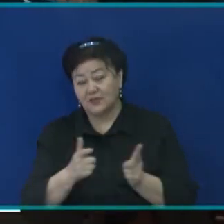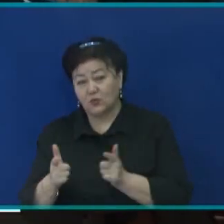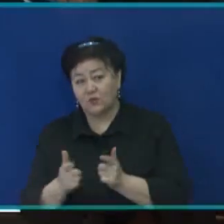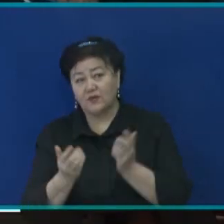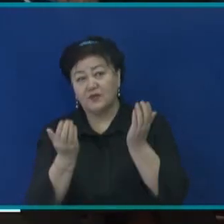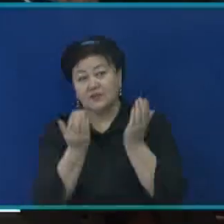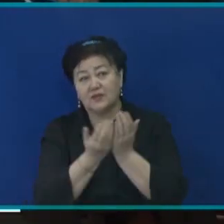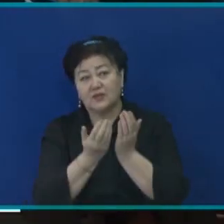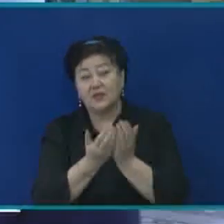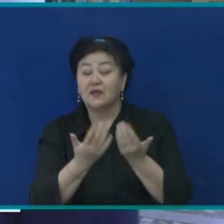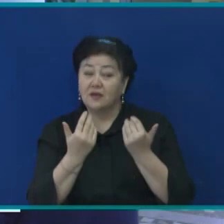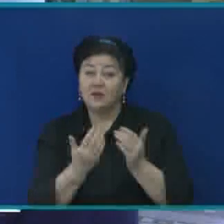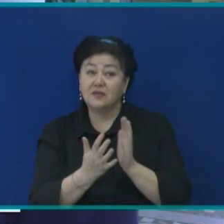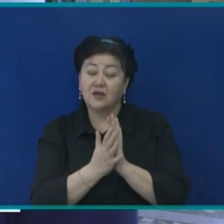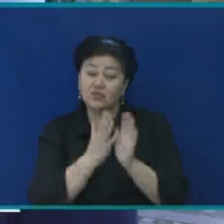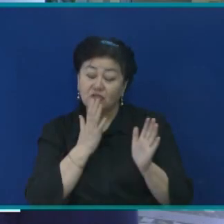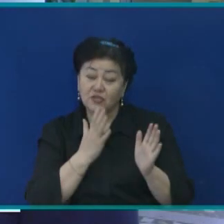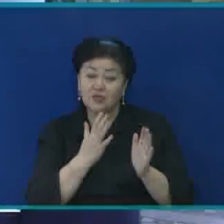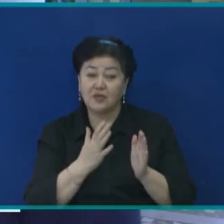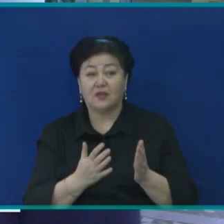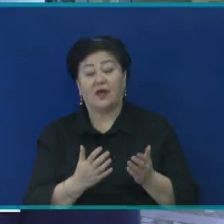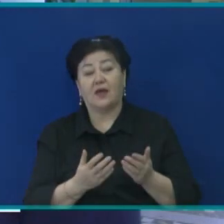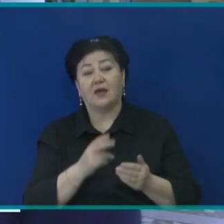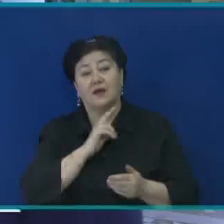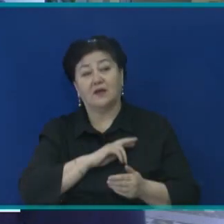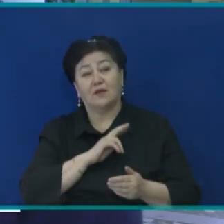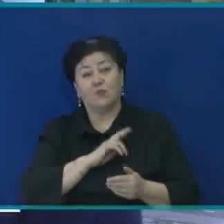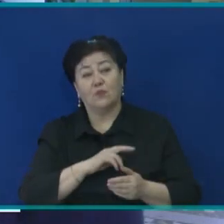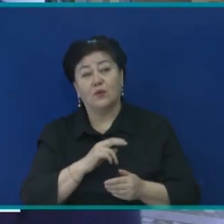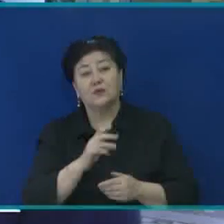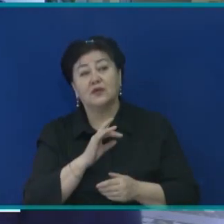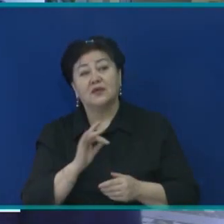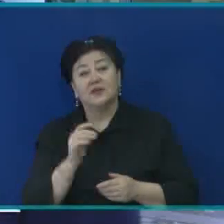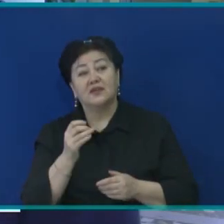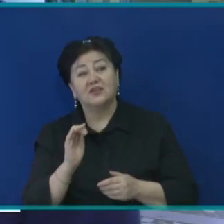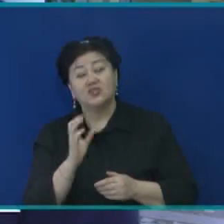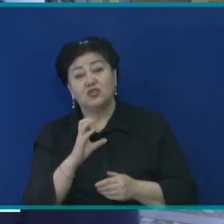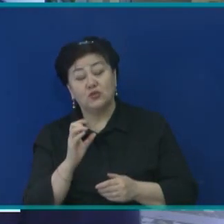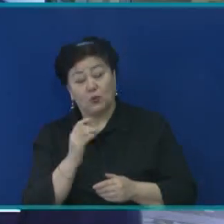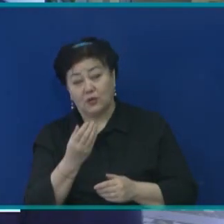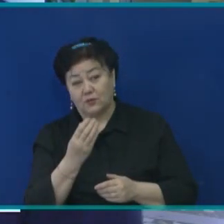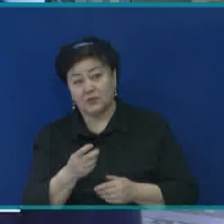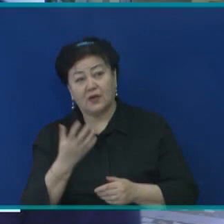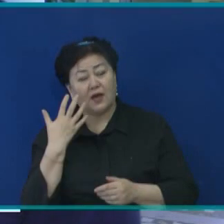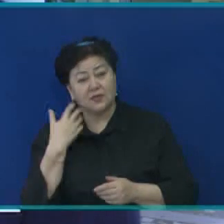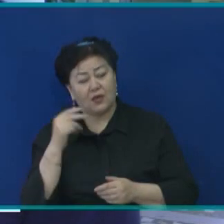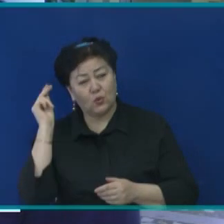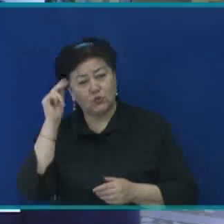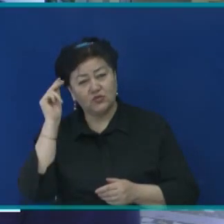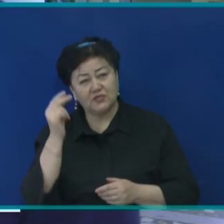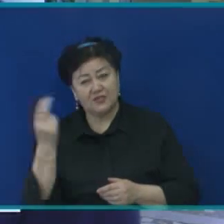режиссердің кезекті туындыларының бірі. Бұл шығарма мен Астанада оқып жүрген кезде